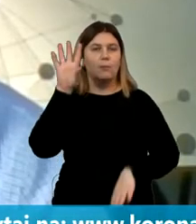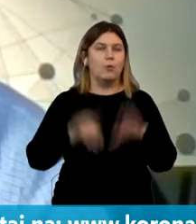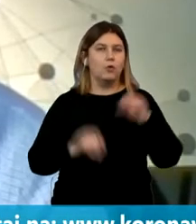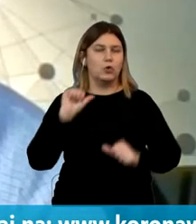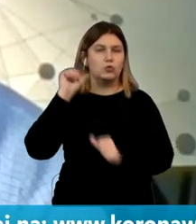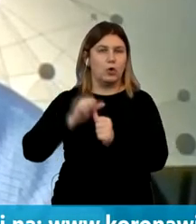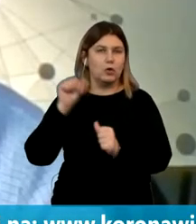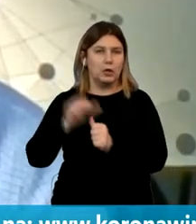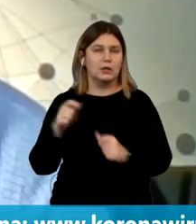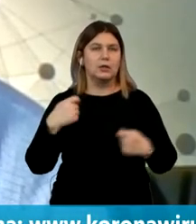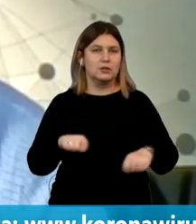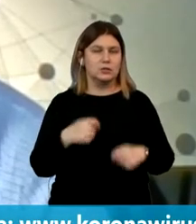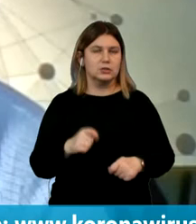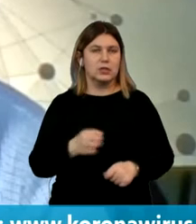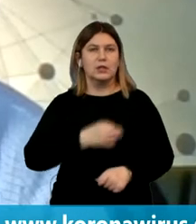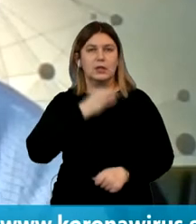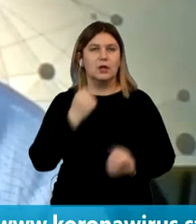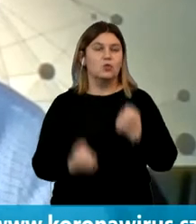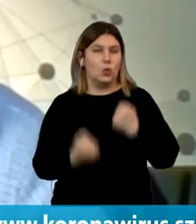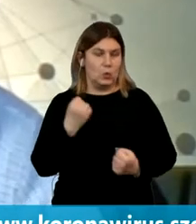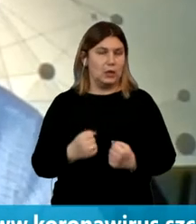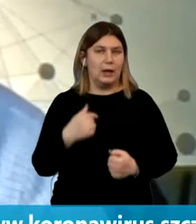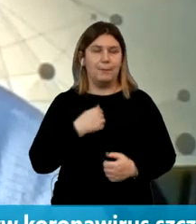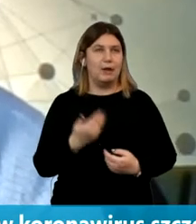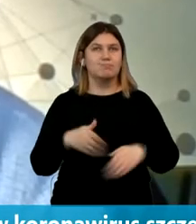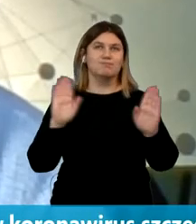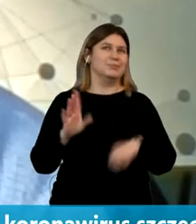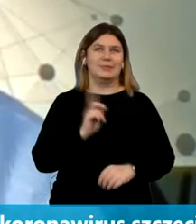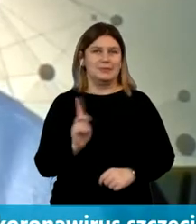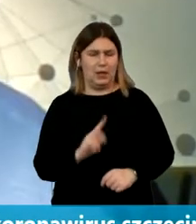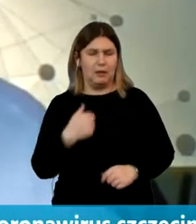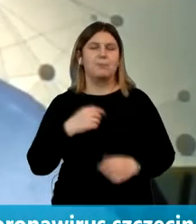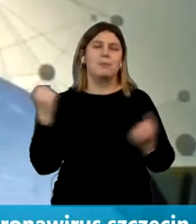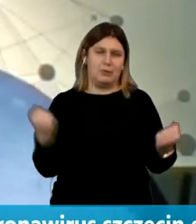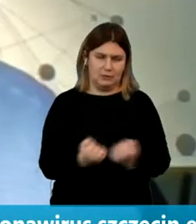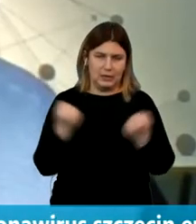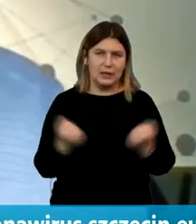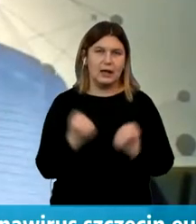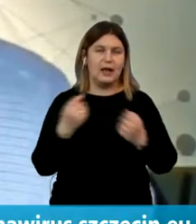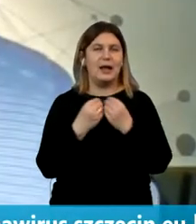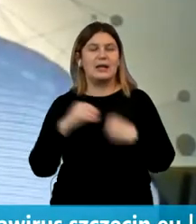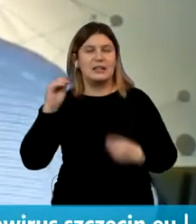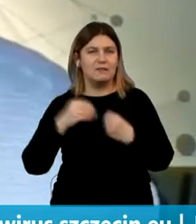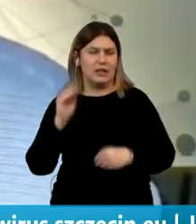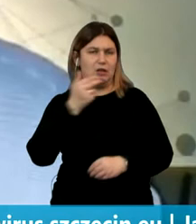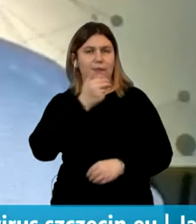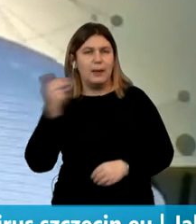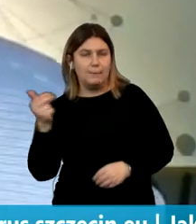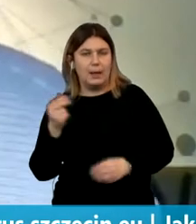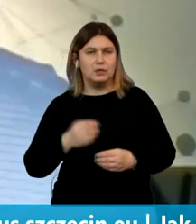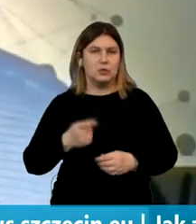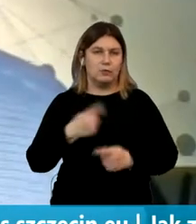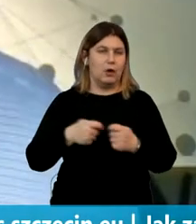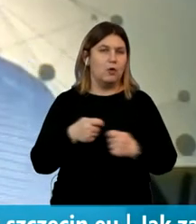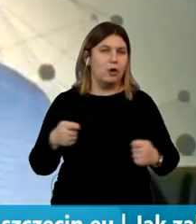są dla Szczecina coraz trudniejsze. Ale my się nie poddajemy i na pewno będziemy starali się jak najwięcej tematów rozwiązać,